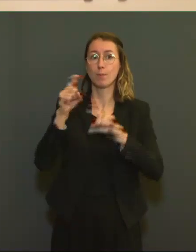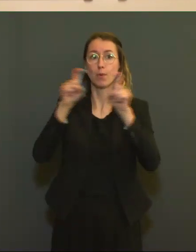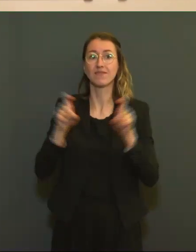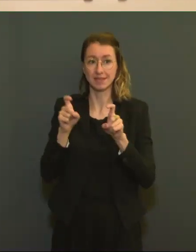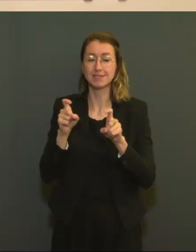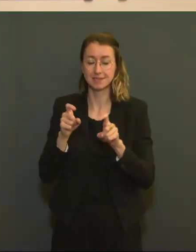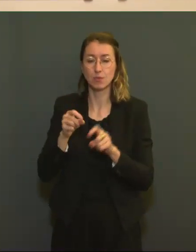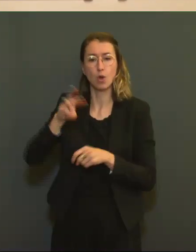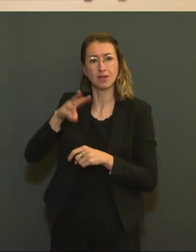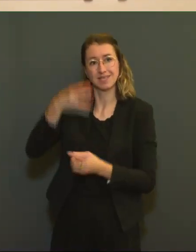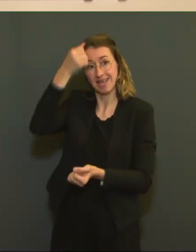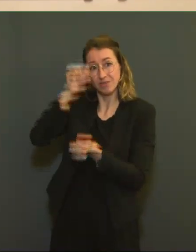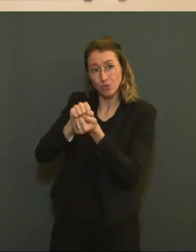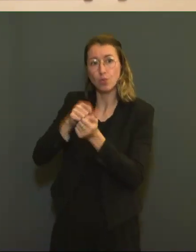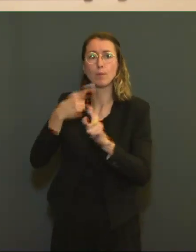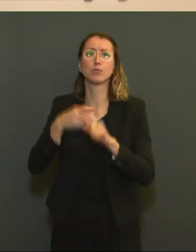comme le Brabant wallon.